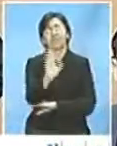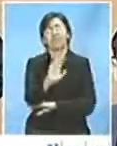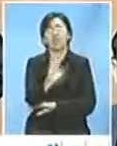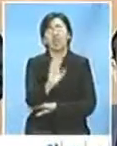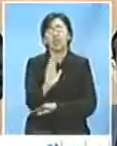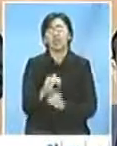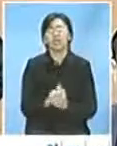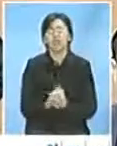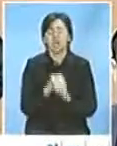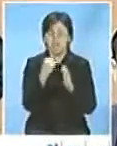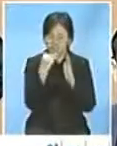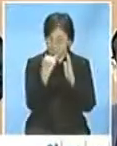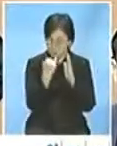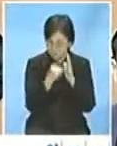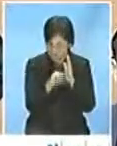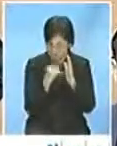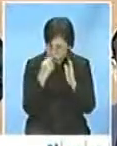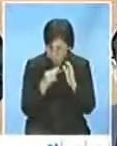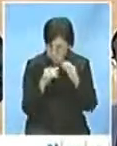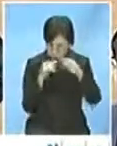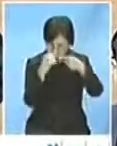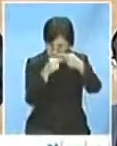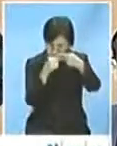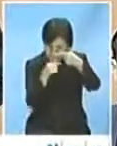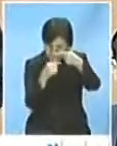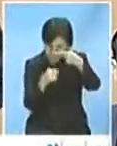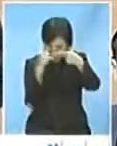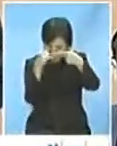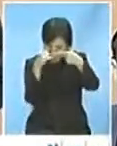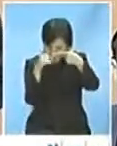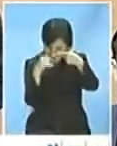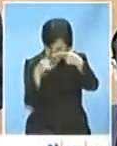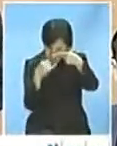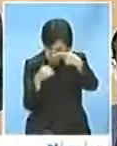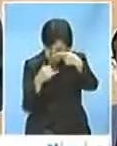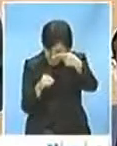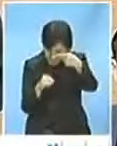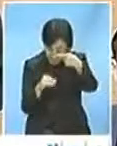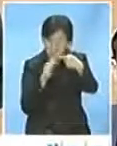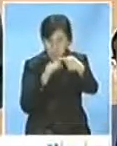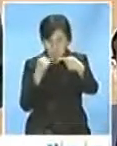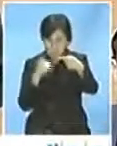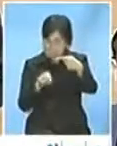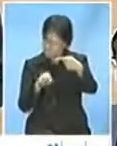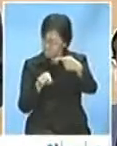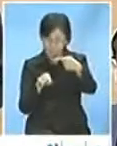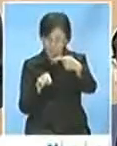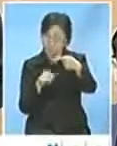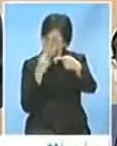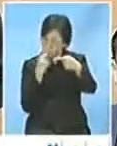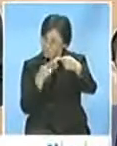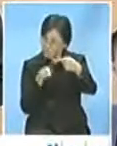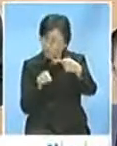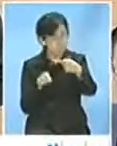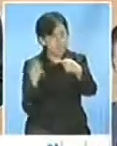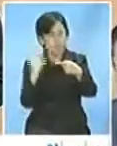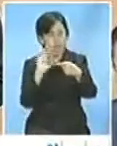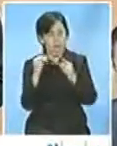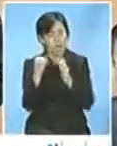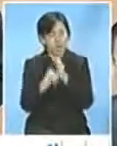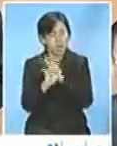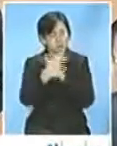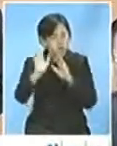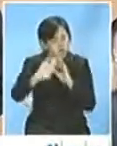านความผิดบางประการที่จะต้องไม่ได้รับนิรโทษกรรมนี่เป็นปัจจัย